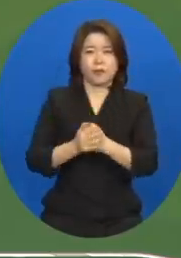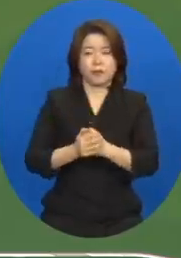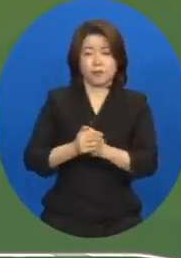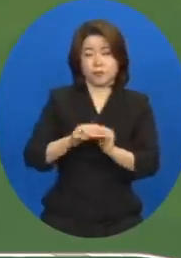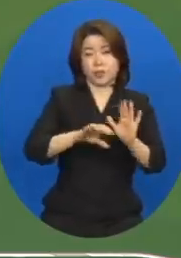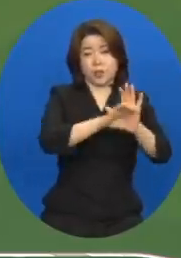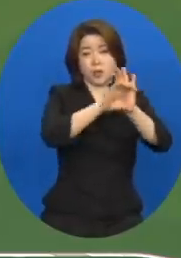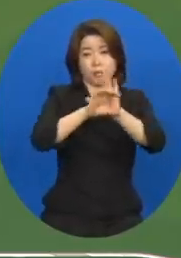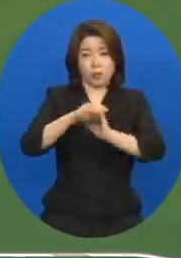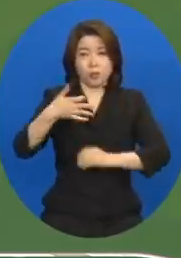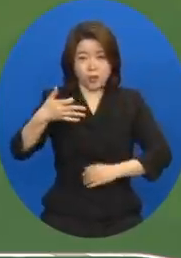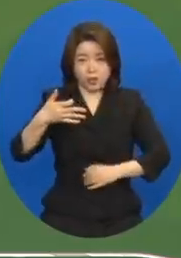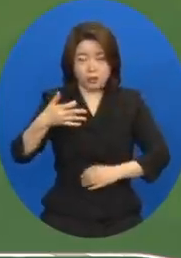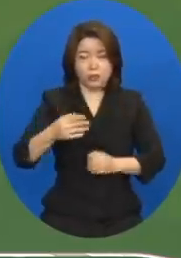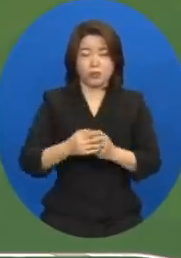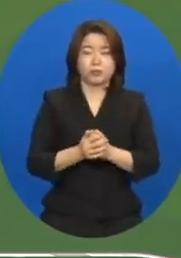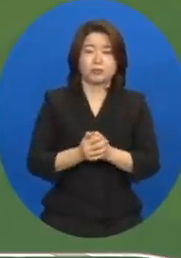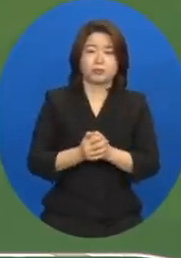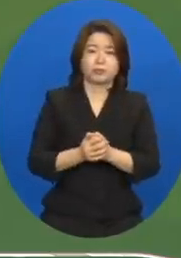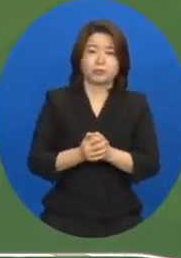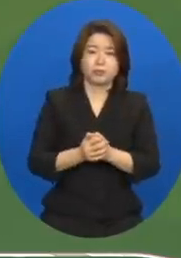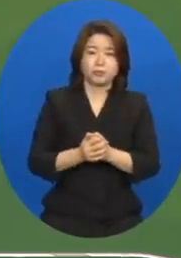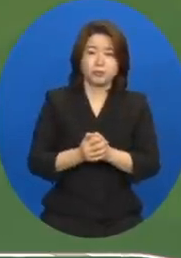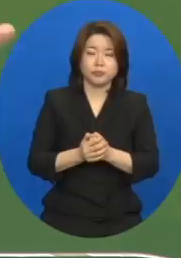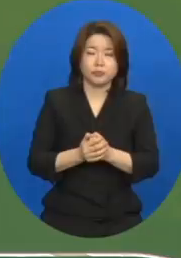코로나19 이제 그